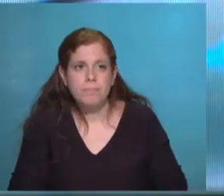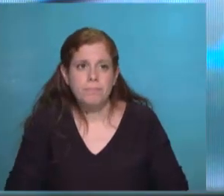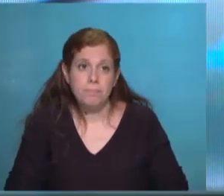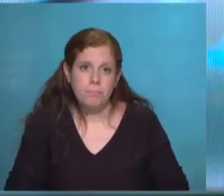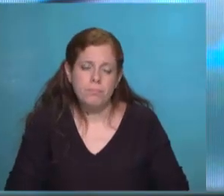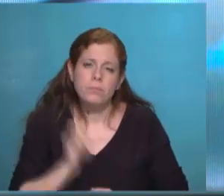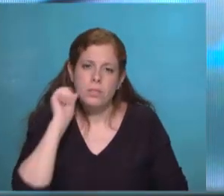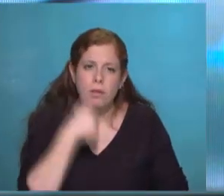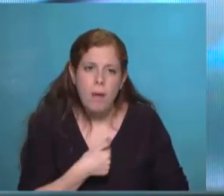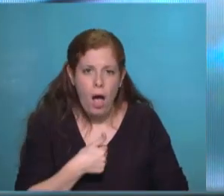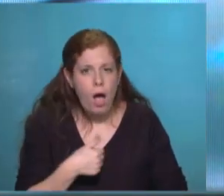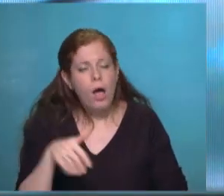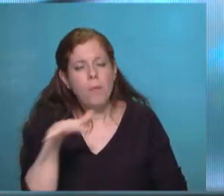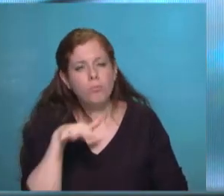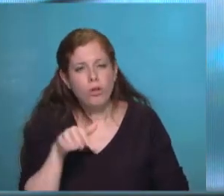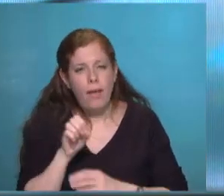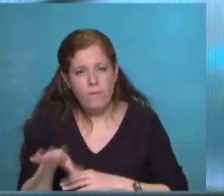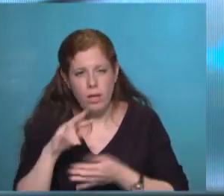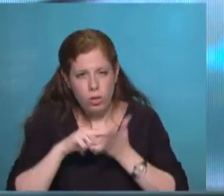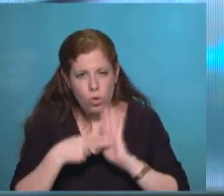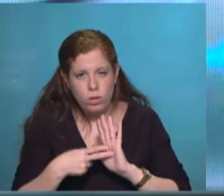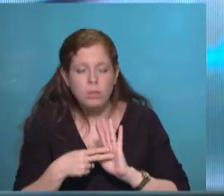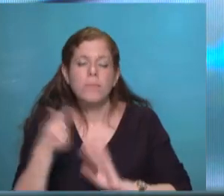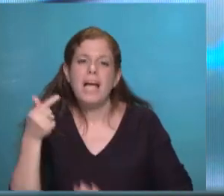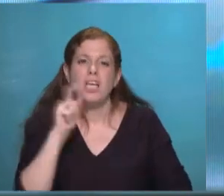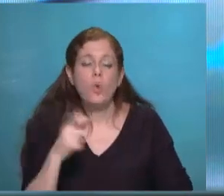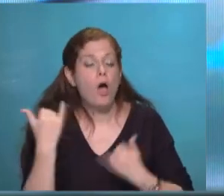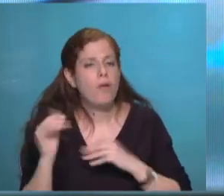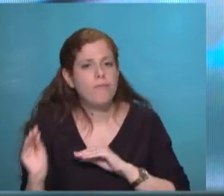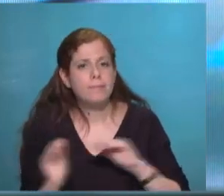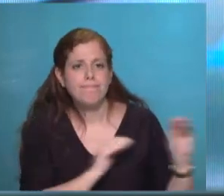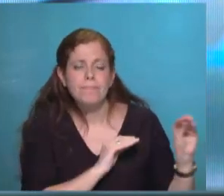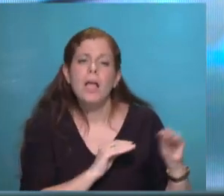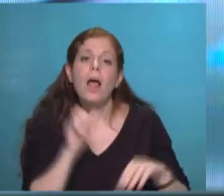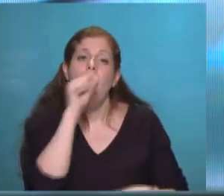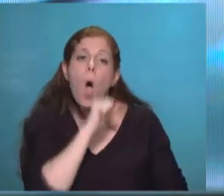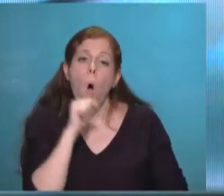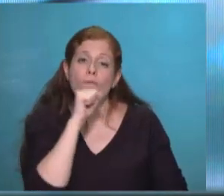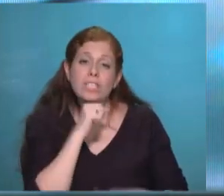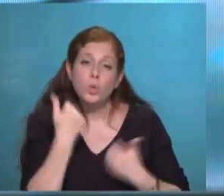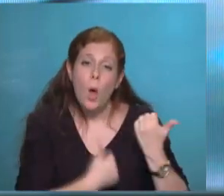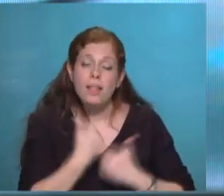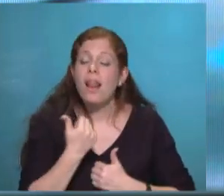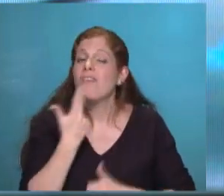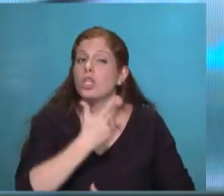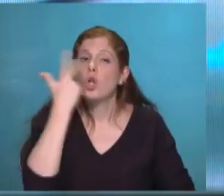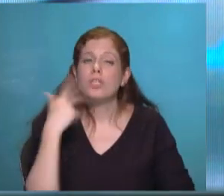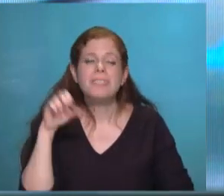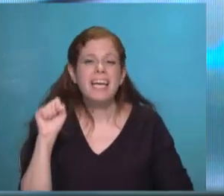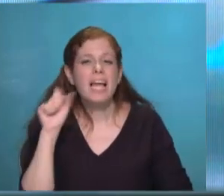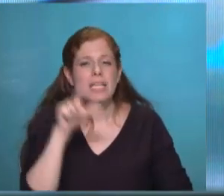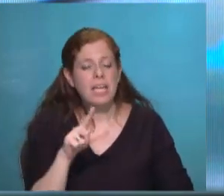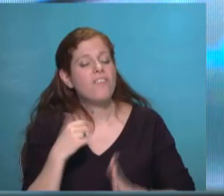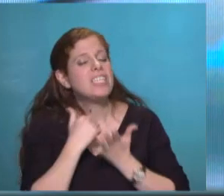זה מחר בשטח הפקר עם גיא זוהר. עכשיו במעבר אחד, מה שנקרא לאירוויזיון, לפני 3 שנים ייצג סרגי לזרב את